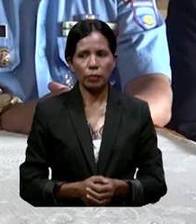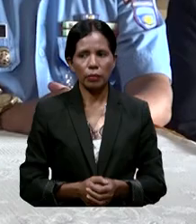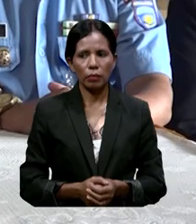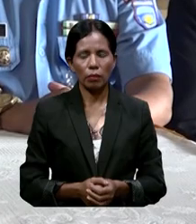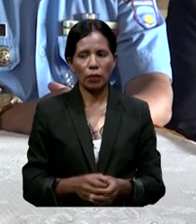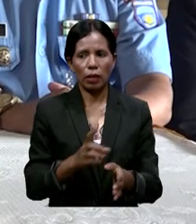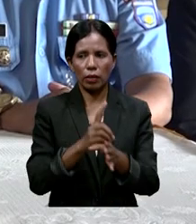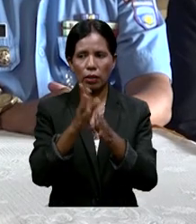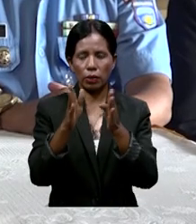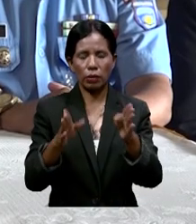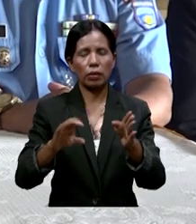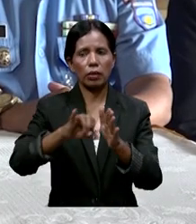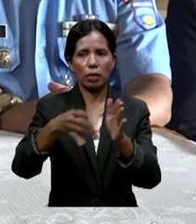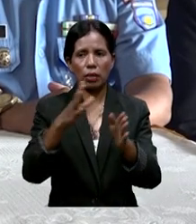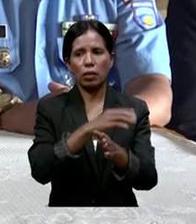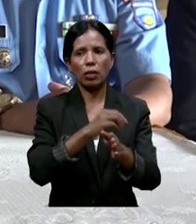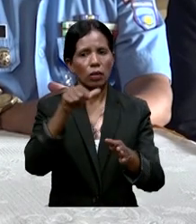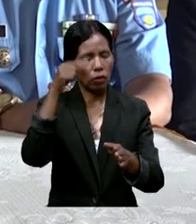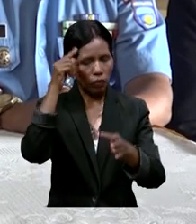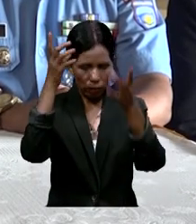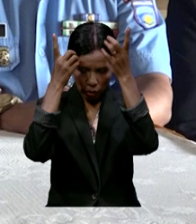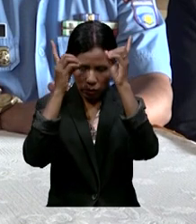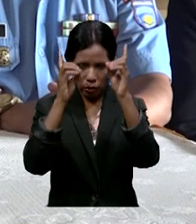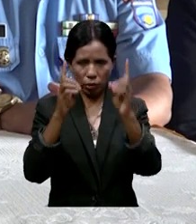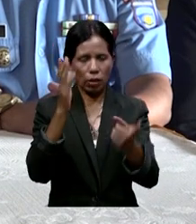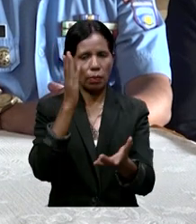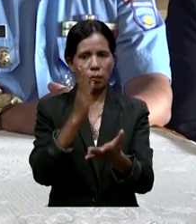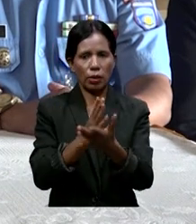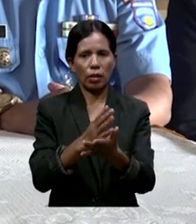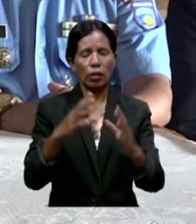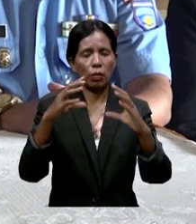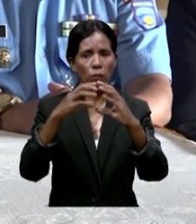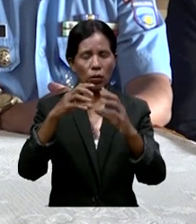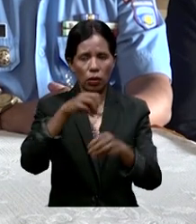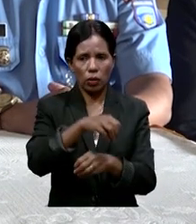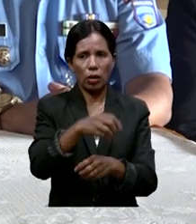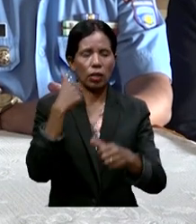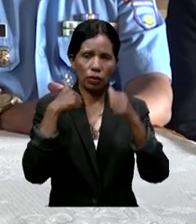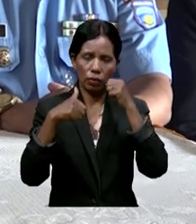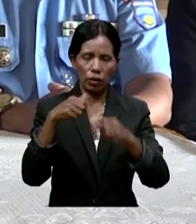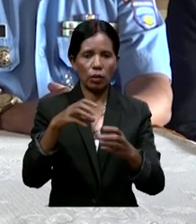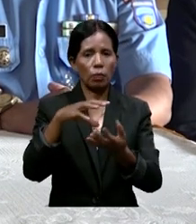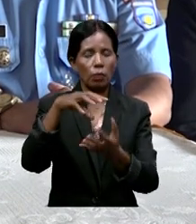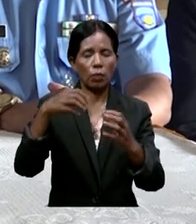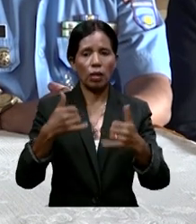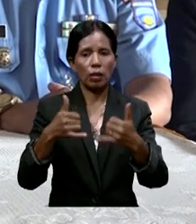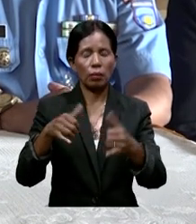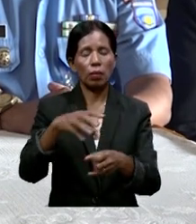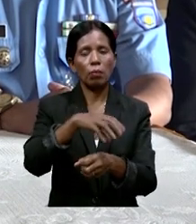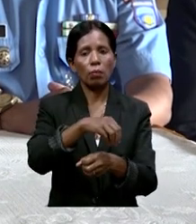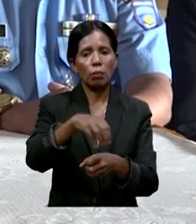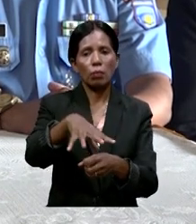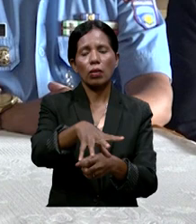Direktur Jeneral Inspeksan Jogu Hateten, Governo decidi suspende temporariamente atividade Jogu Bola Guling e